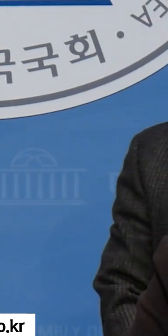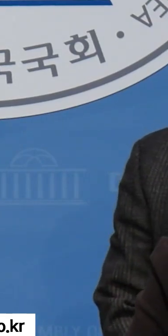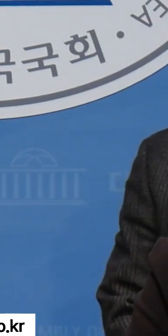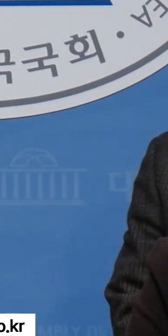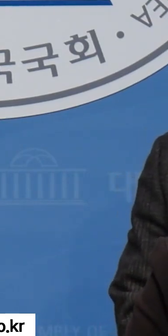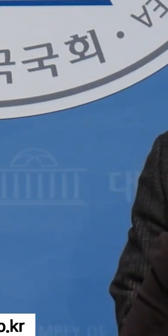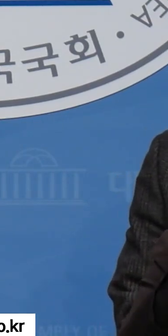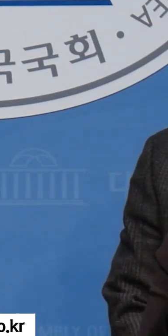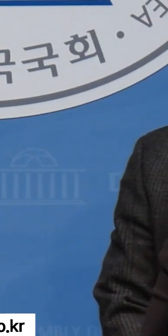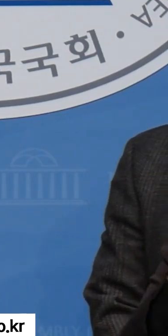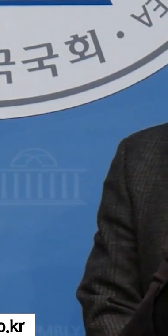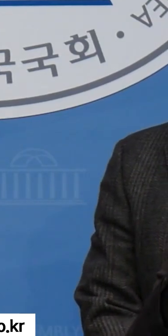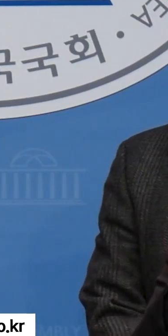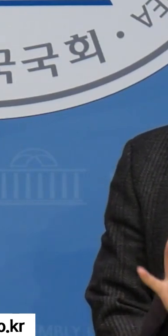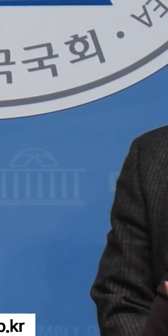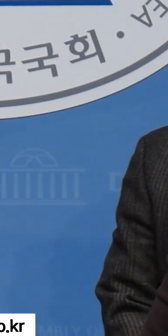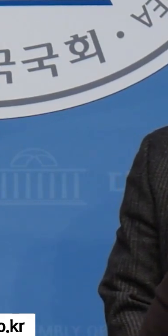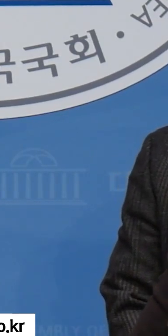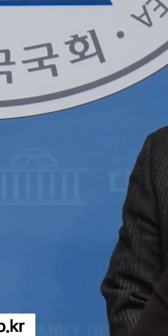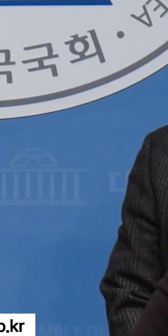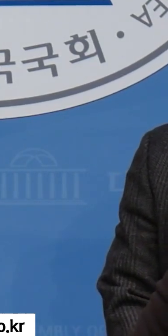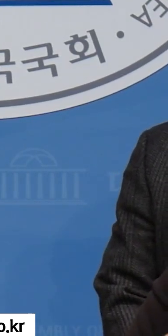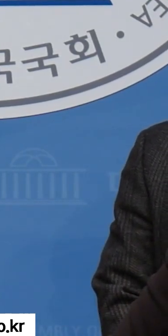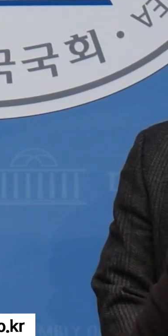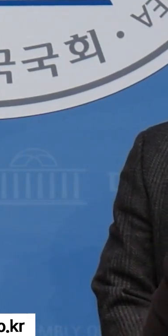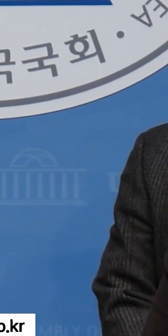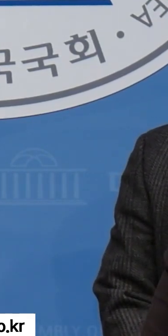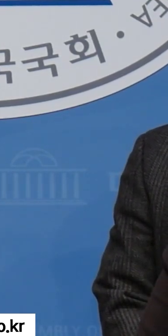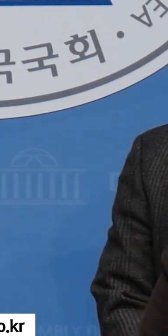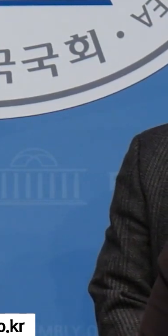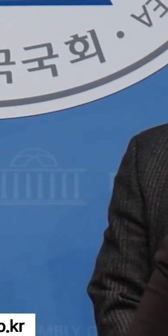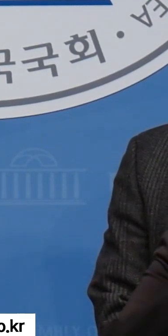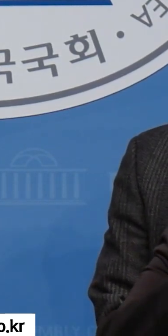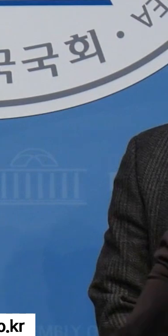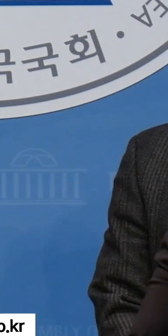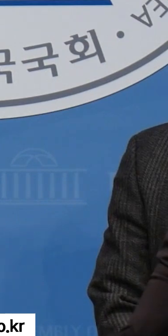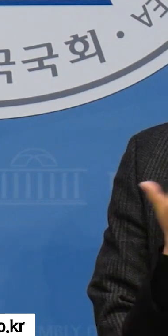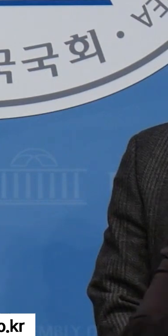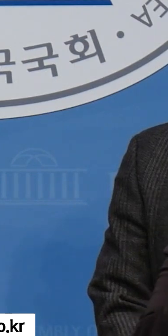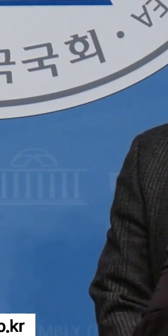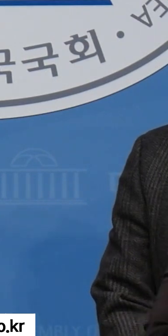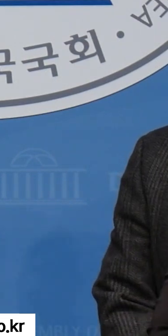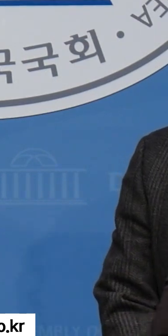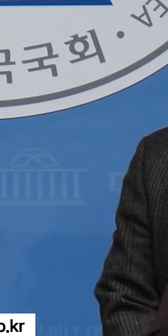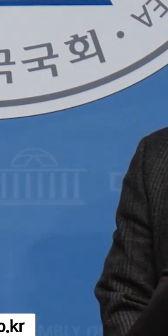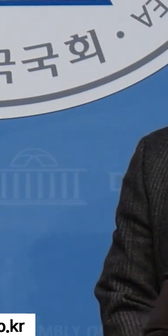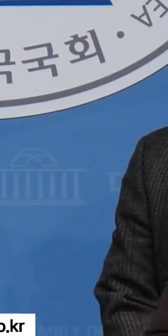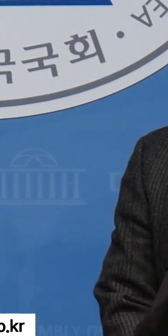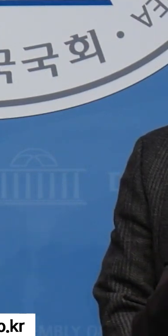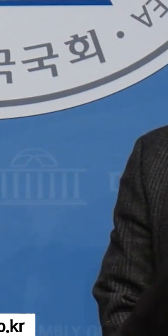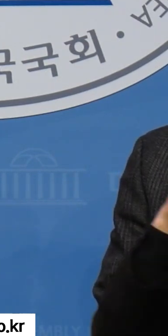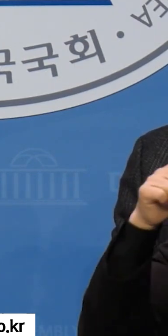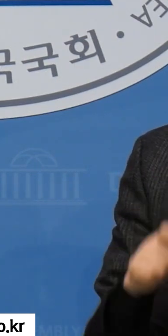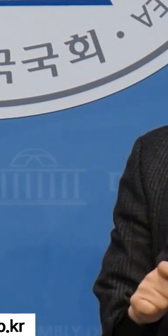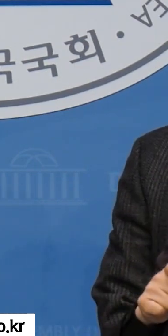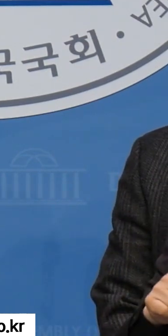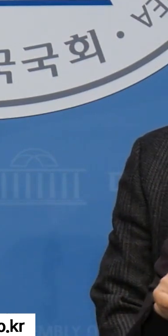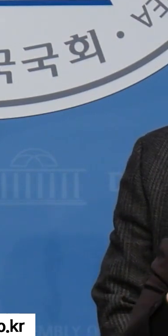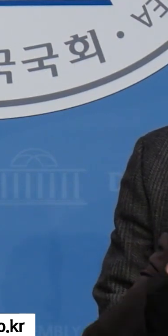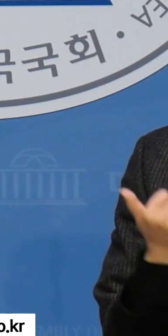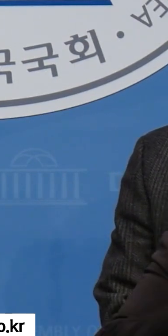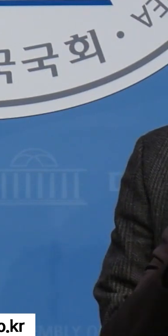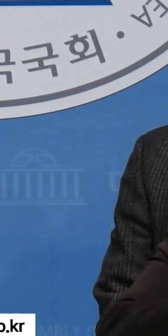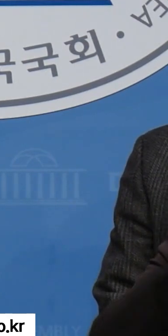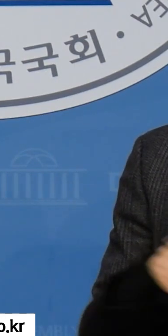네, 오기영 의원입니다. 오늘 22대 총선 더불어민주당 서울특별시당 총선기획단